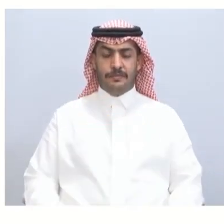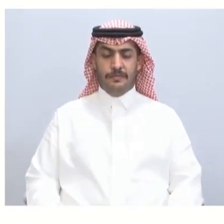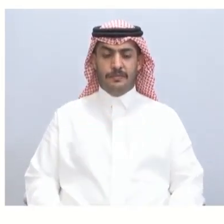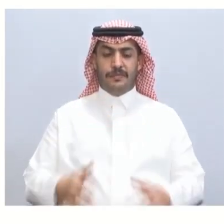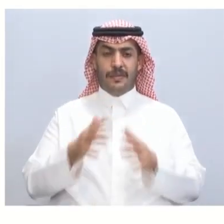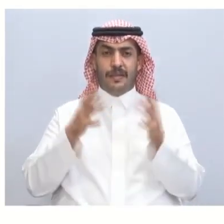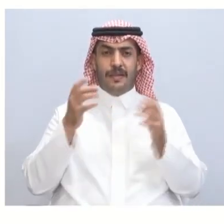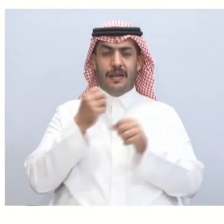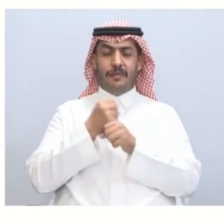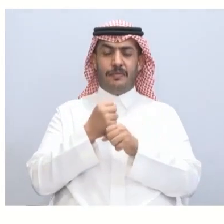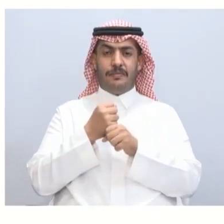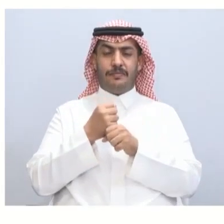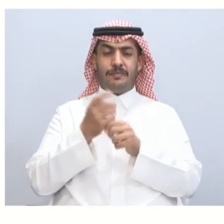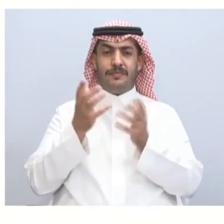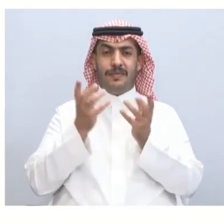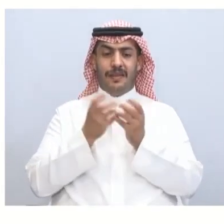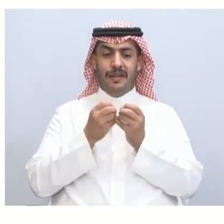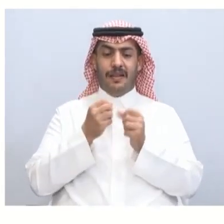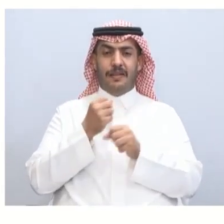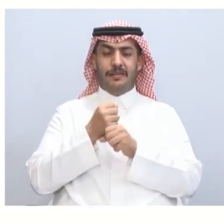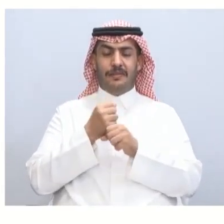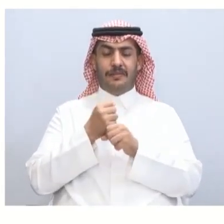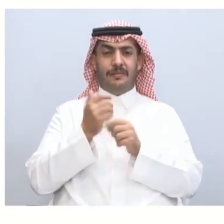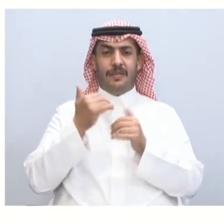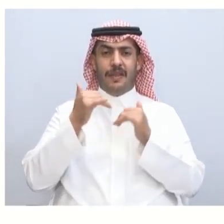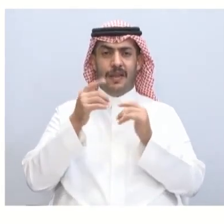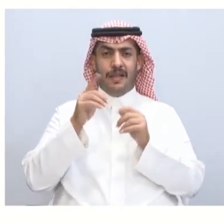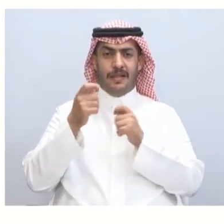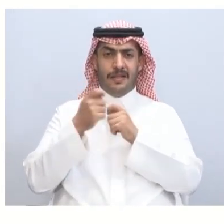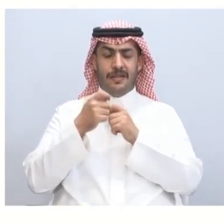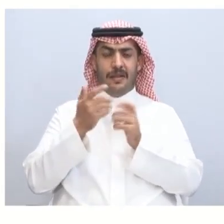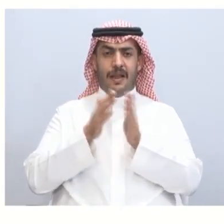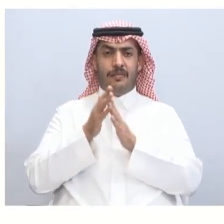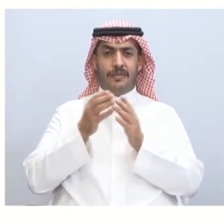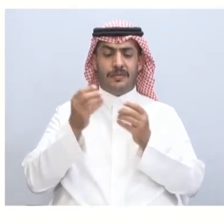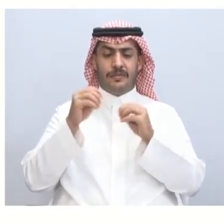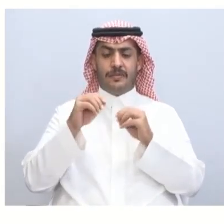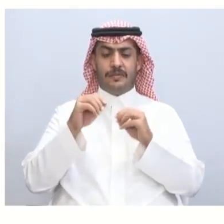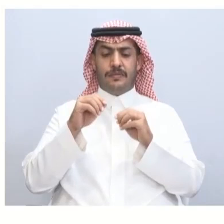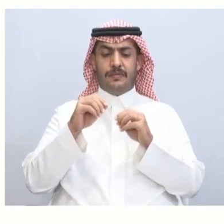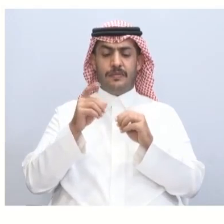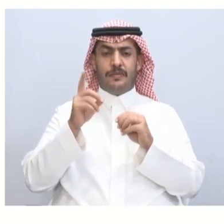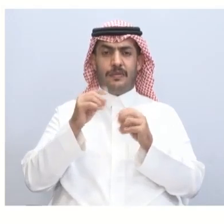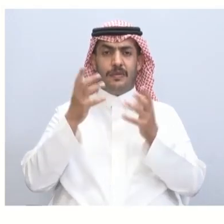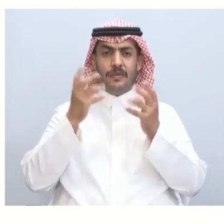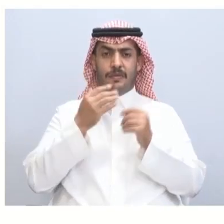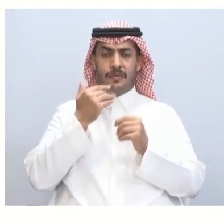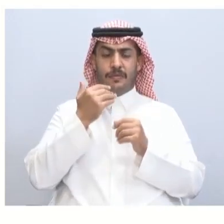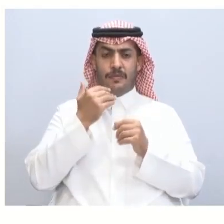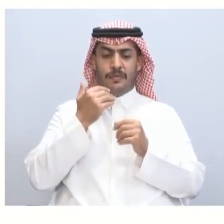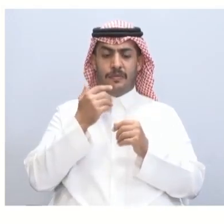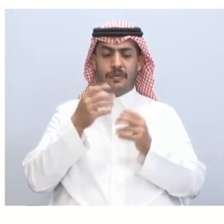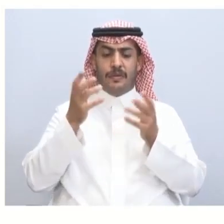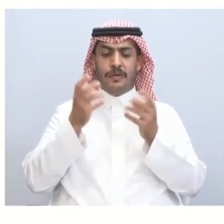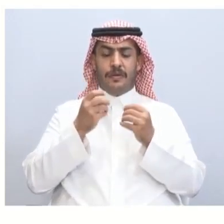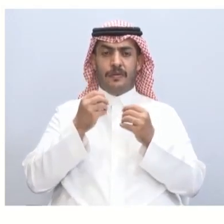كثره العمل وقله العمل سوء التوجيه الحماس الزائد وعدم الاسترخاء